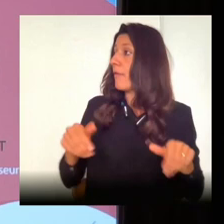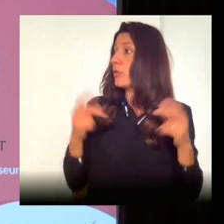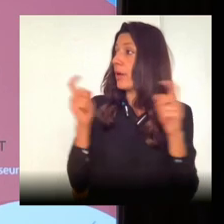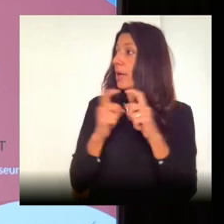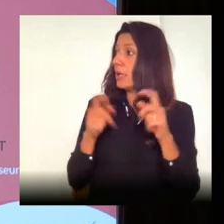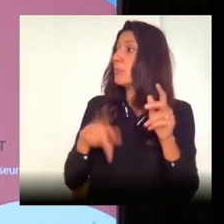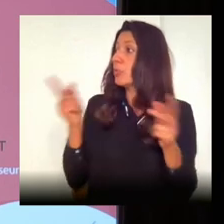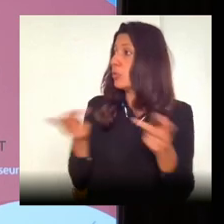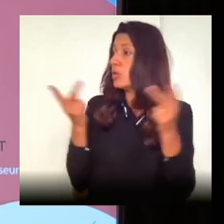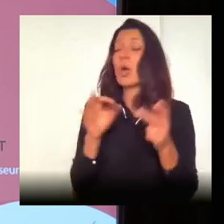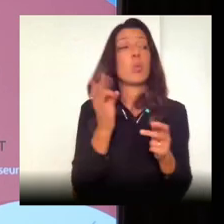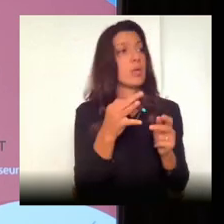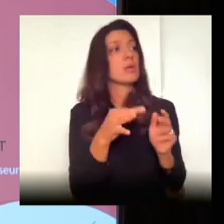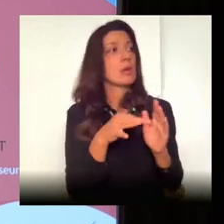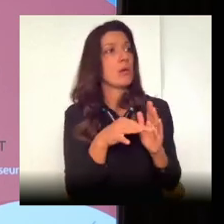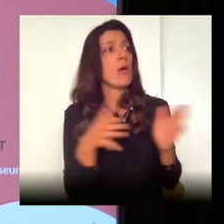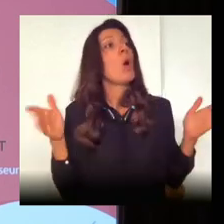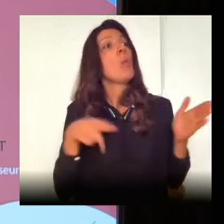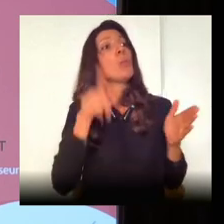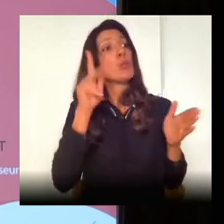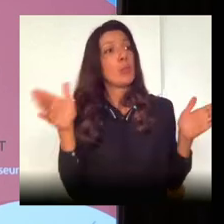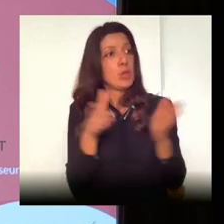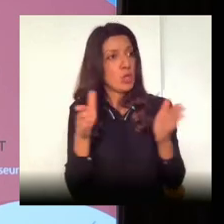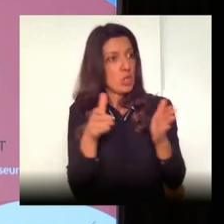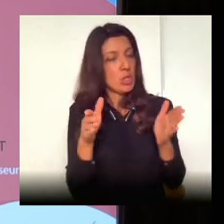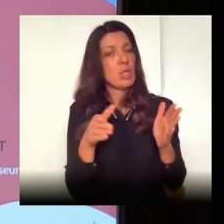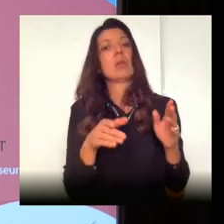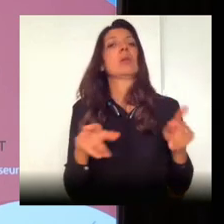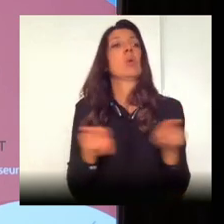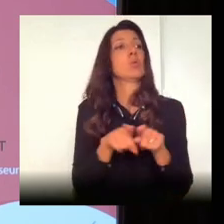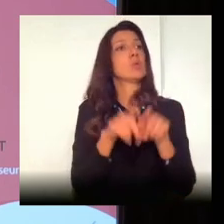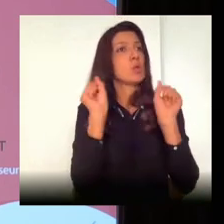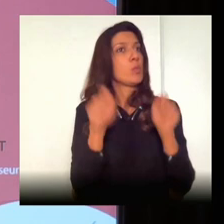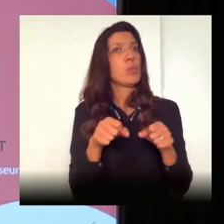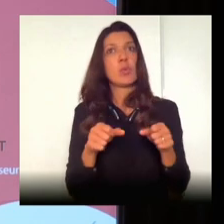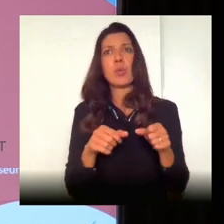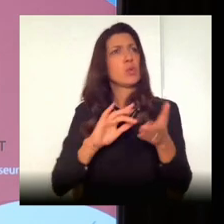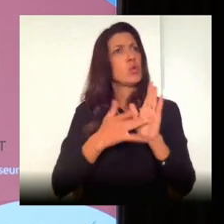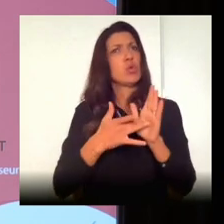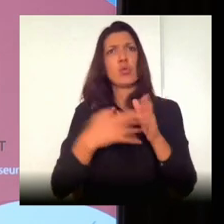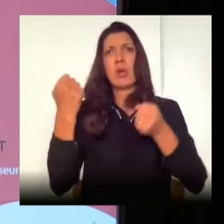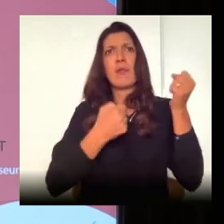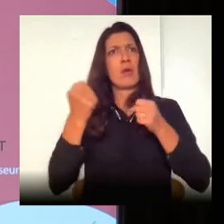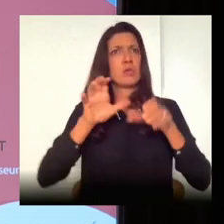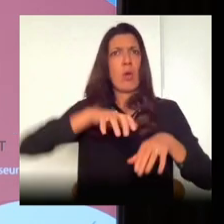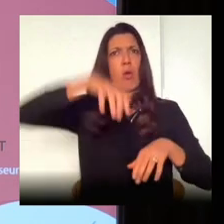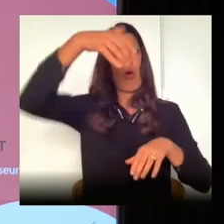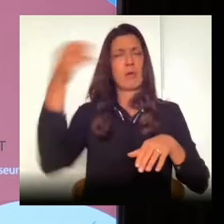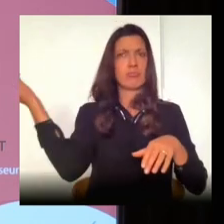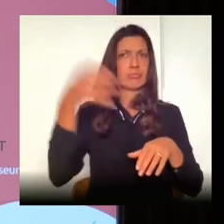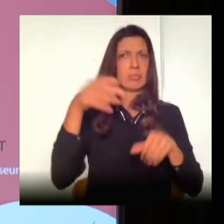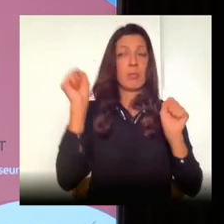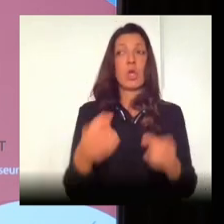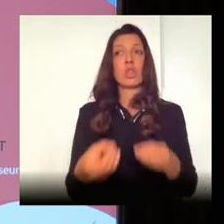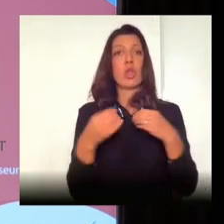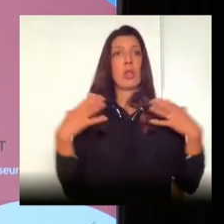surtout moins encombrant, coûteux, moins encombrant. Voilà. Et puis qui peut rentrer dans n'importe quelle voiture à coffre plat. Et qui permet de ménager les épaules. Tout à